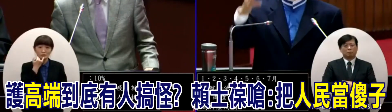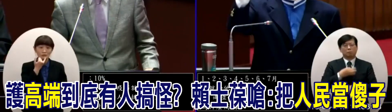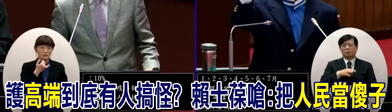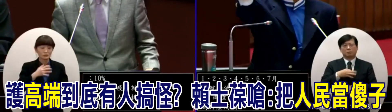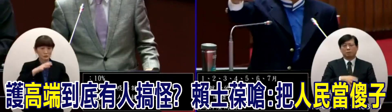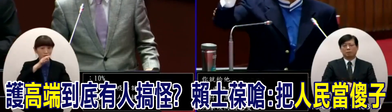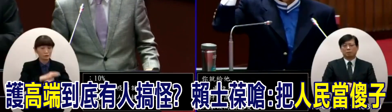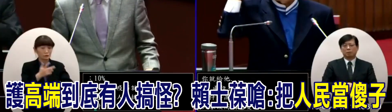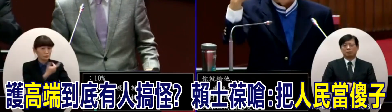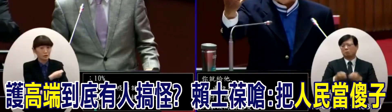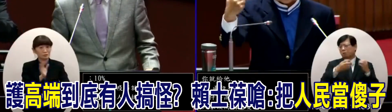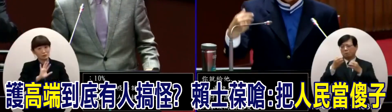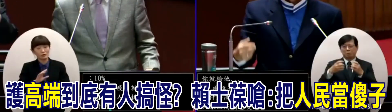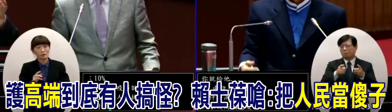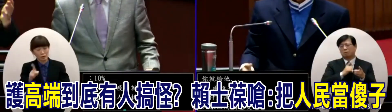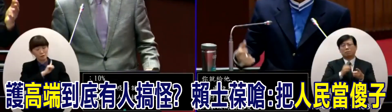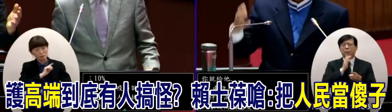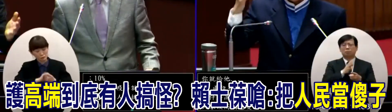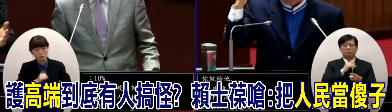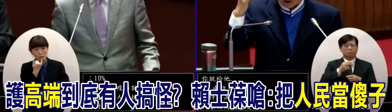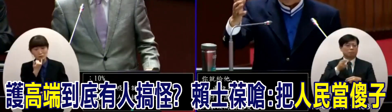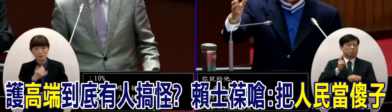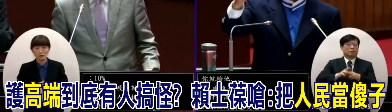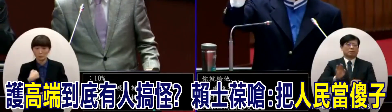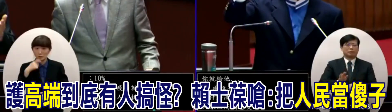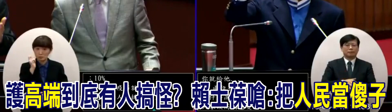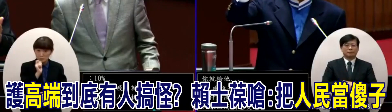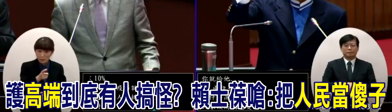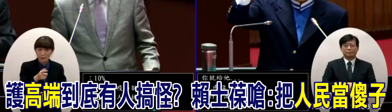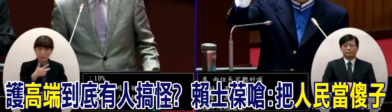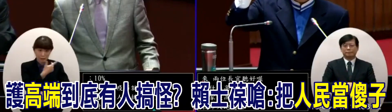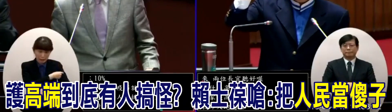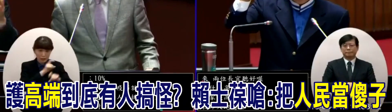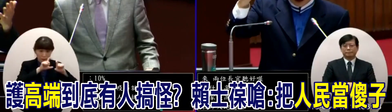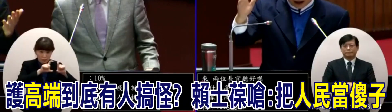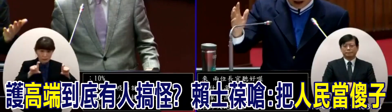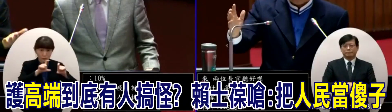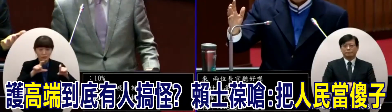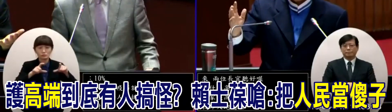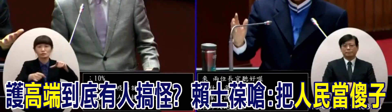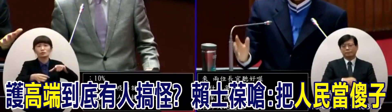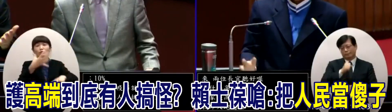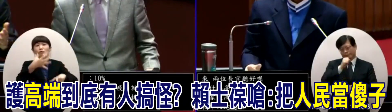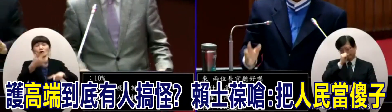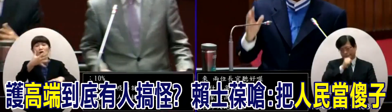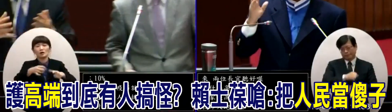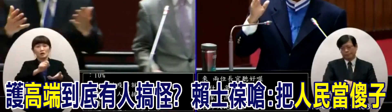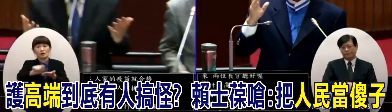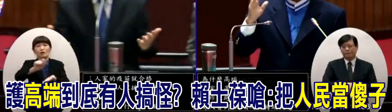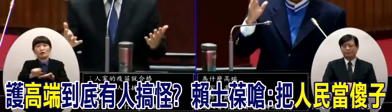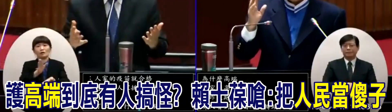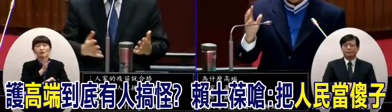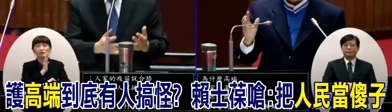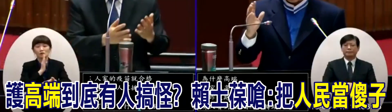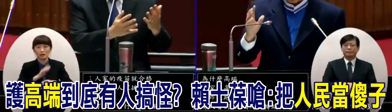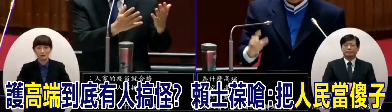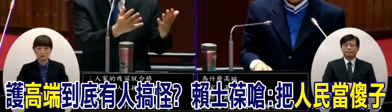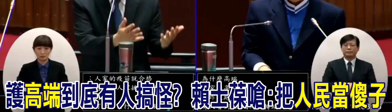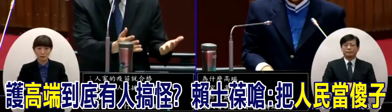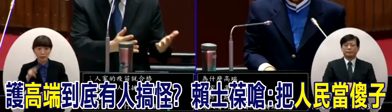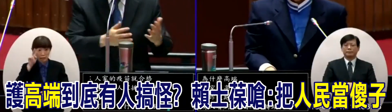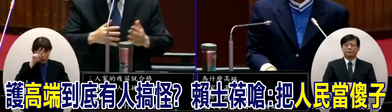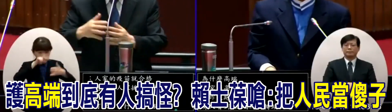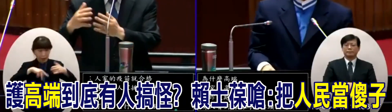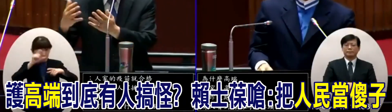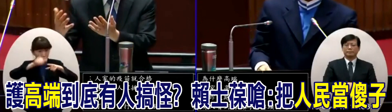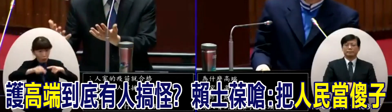没有错。 你光规包都不能被 审。委员，我们在采购疫苗的时候就是公开招标，那公开招标就是看它的